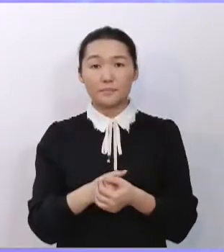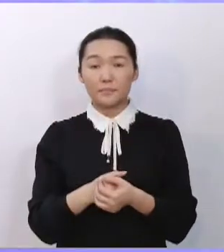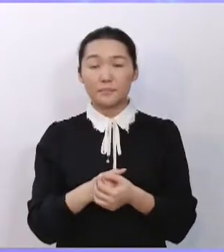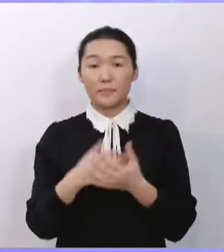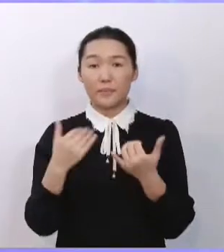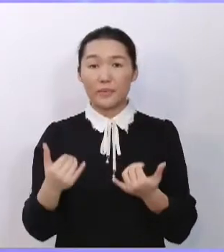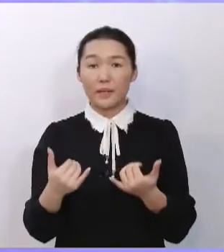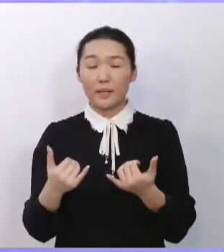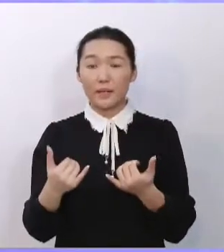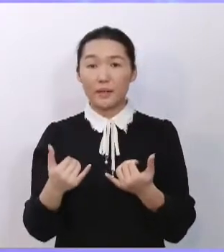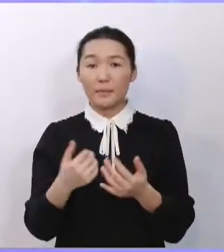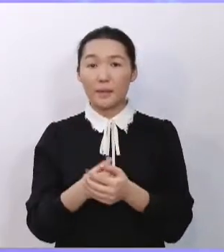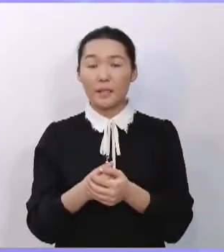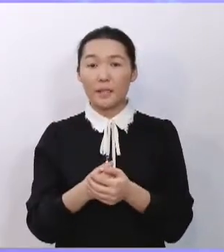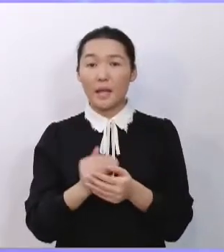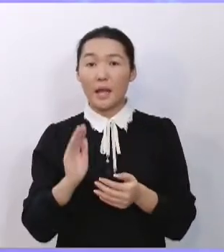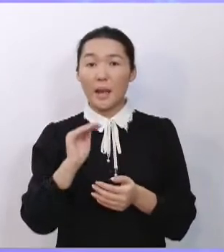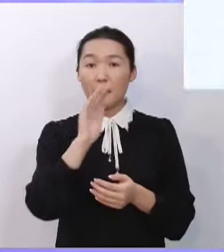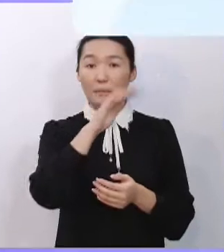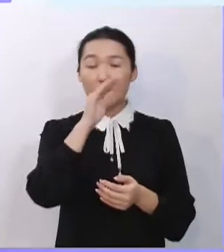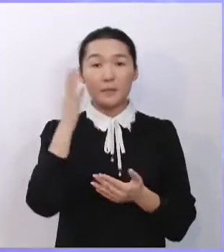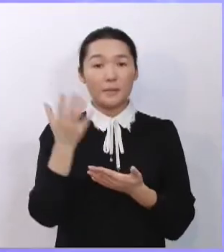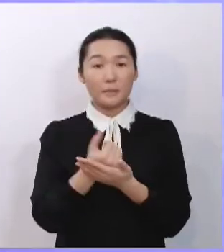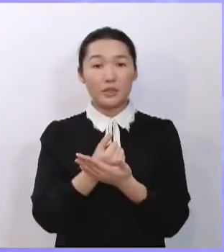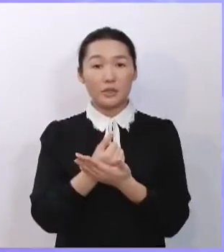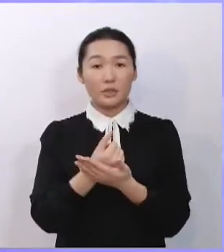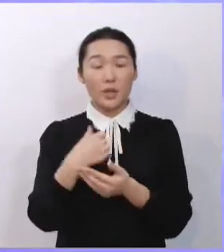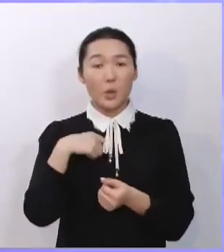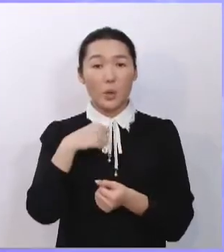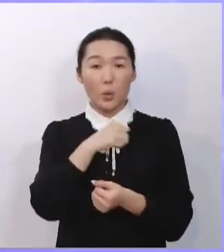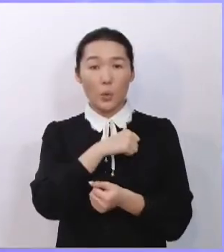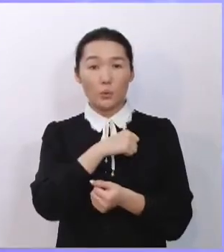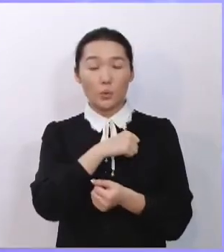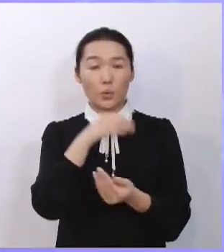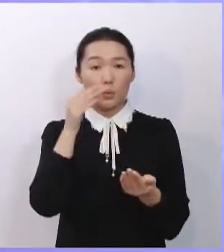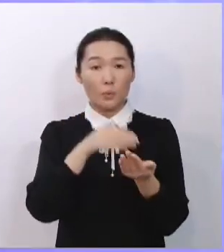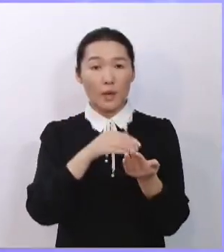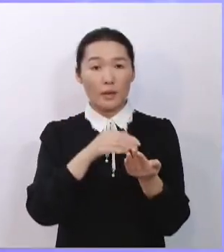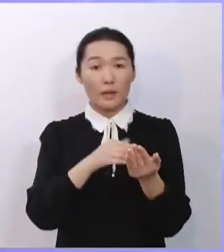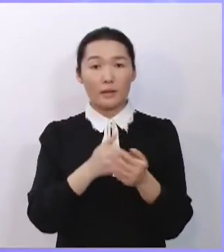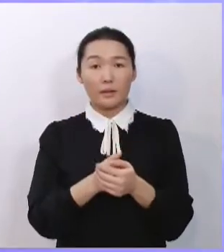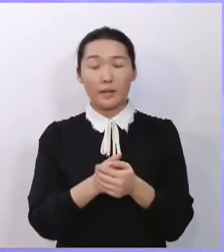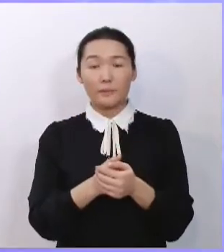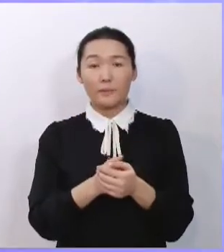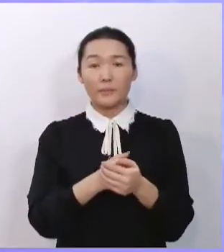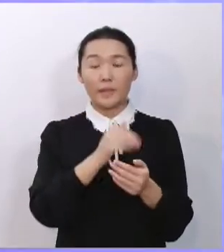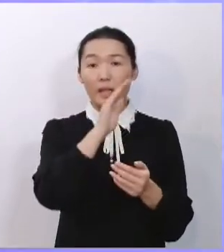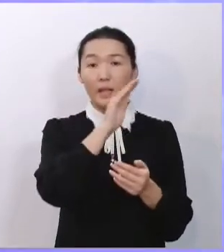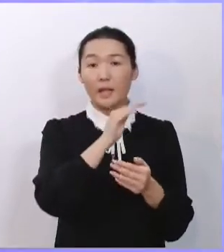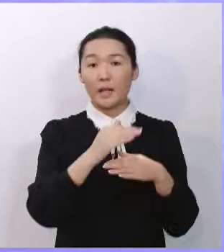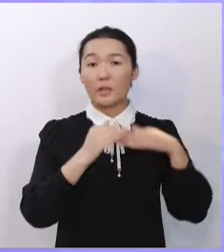Эми билим тепкичинде өзүңөрдү баалагыла. жогорку тепкичти